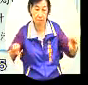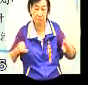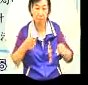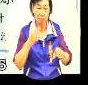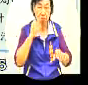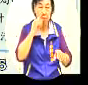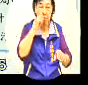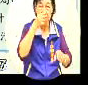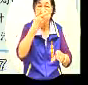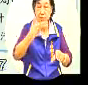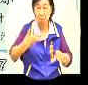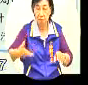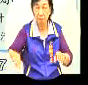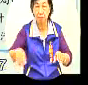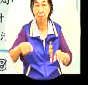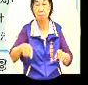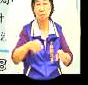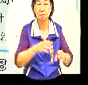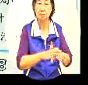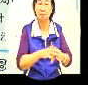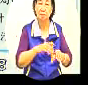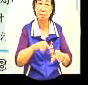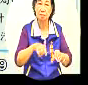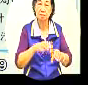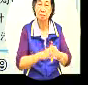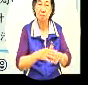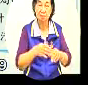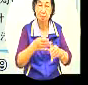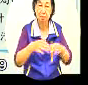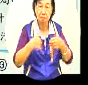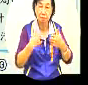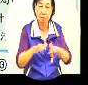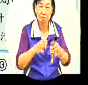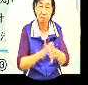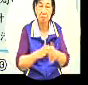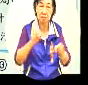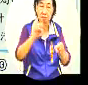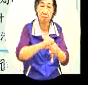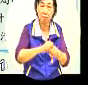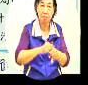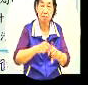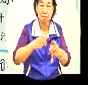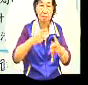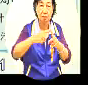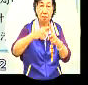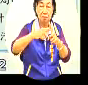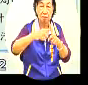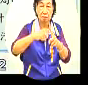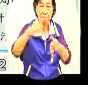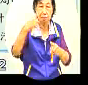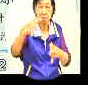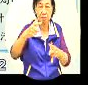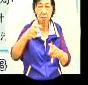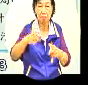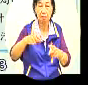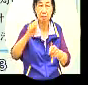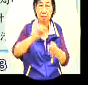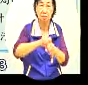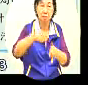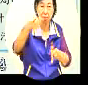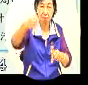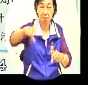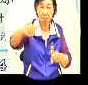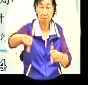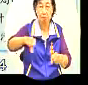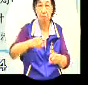交这个一度5块钱的污水下水道使用费，这个物件伊讲唔免。伊讲呐是无接管的吼，